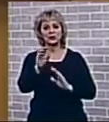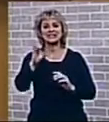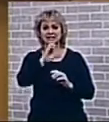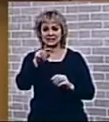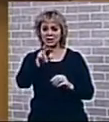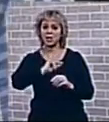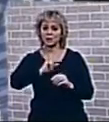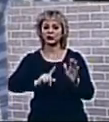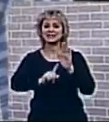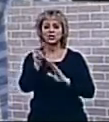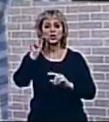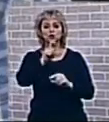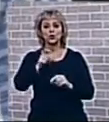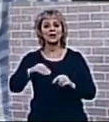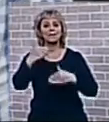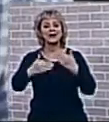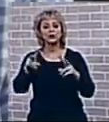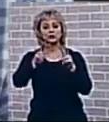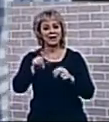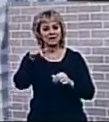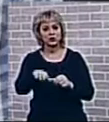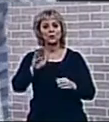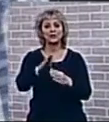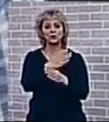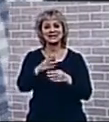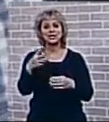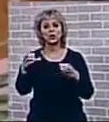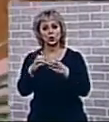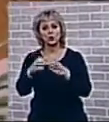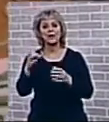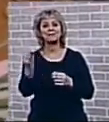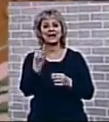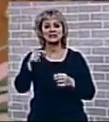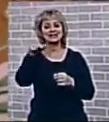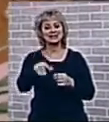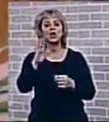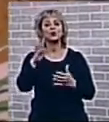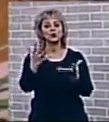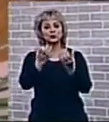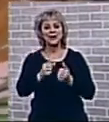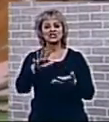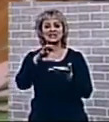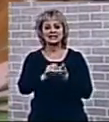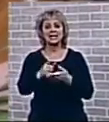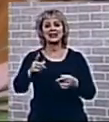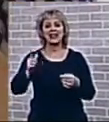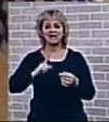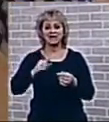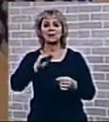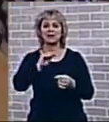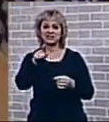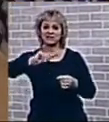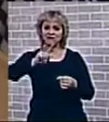сентября. Сначала школьники пройдут профтестирование, а затем разделятся на группы по интересам и будут получать на занятиях навыки